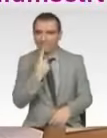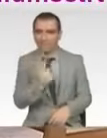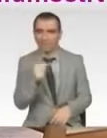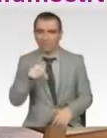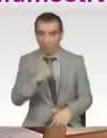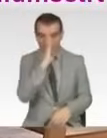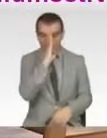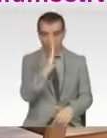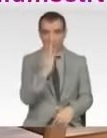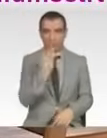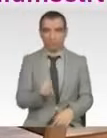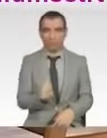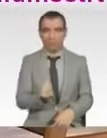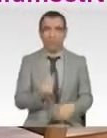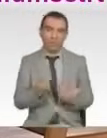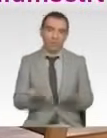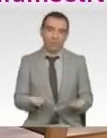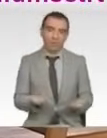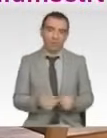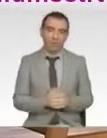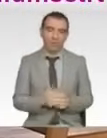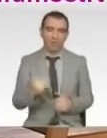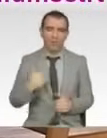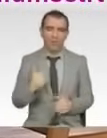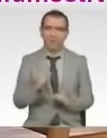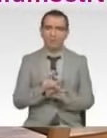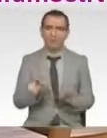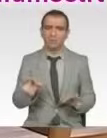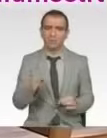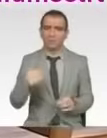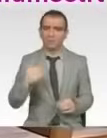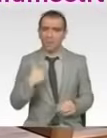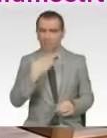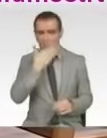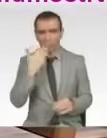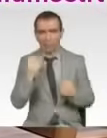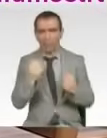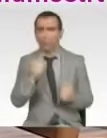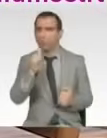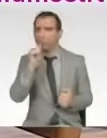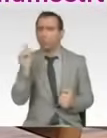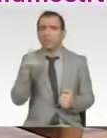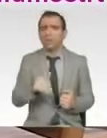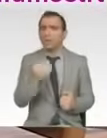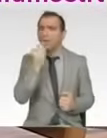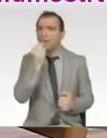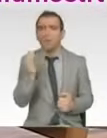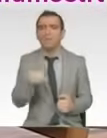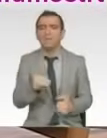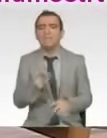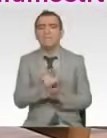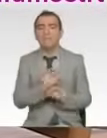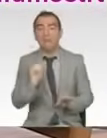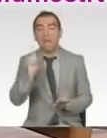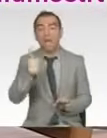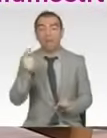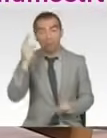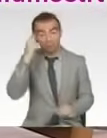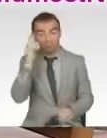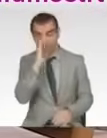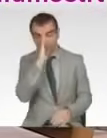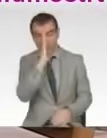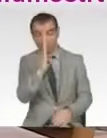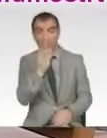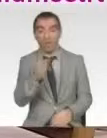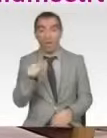buna odaklanırsan tabii ki şey olacak. Ben hiç mesela niyetliyken aklıma ne su gelir, ne yemek gelir. Çünkü ertesi gün buna odaklanmıyorum.